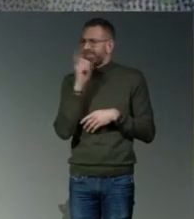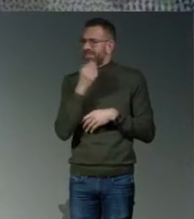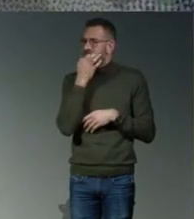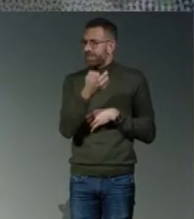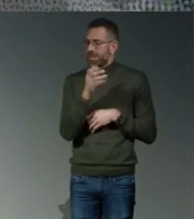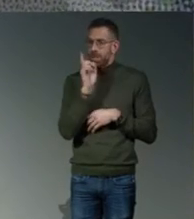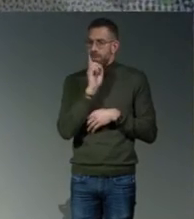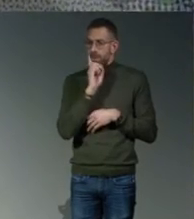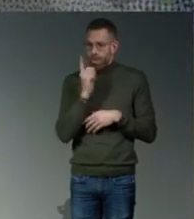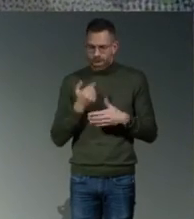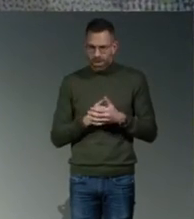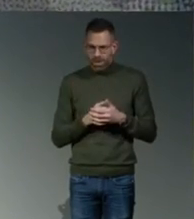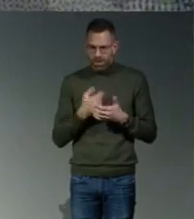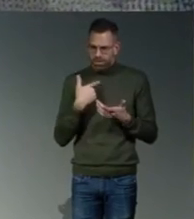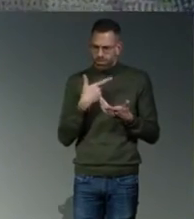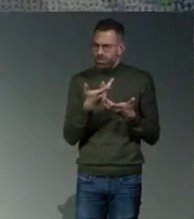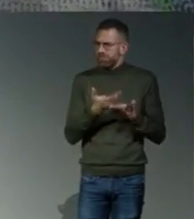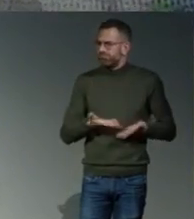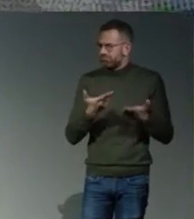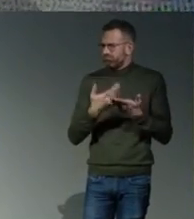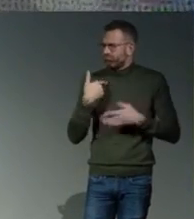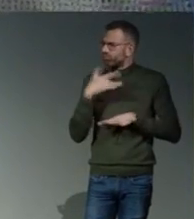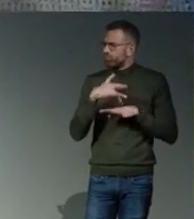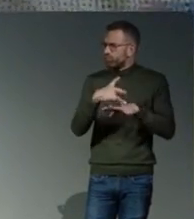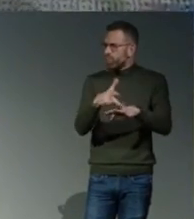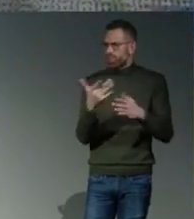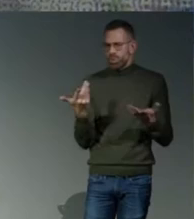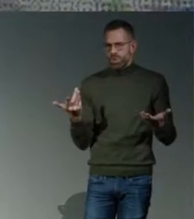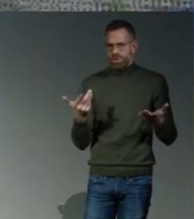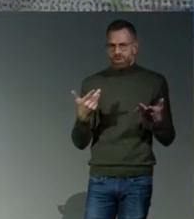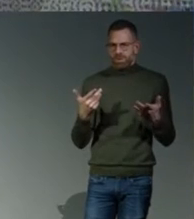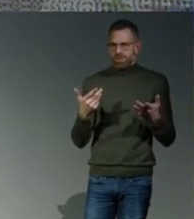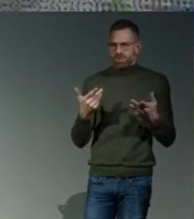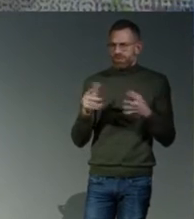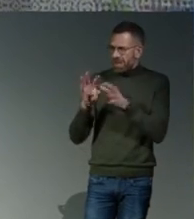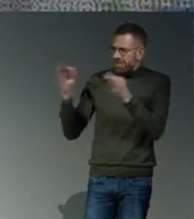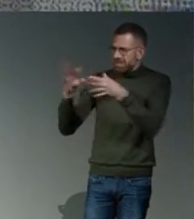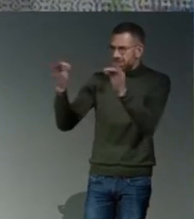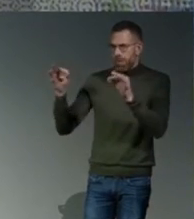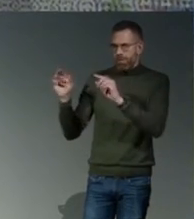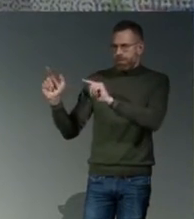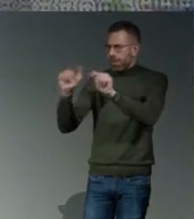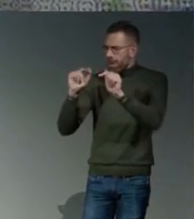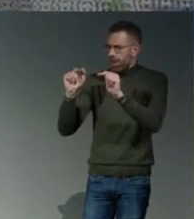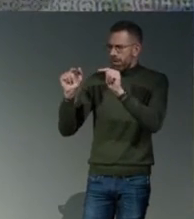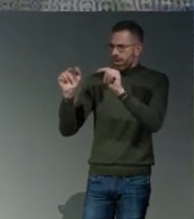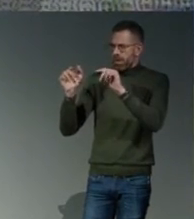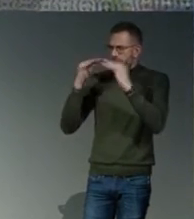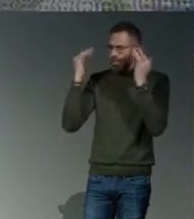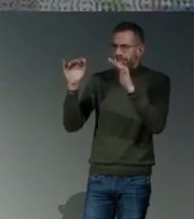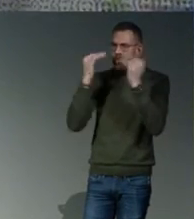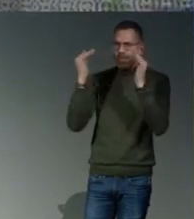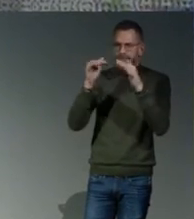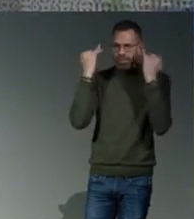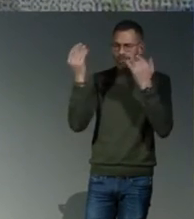j'ai pratiqué ce milieu-là, c'est un milieu humain, ouais, et donc des histoires ont pu m'inspirer, des histoires des gens que j'ai